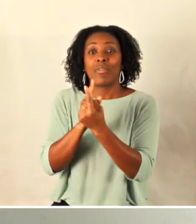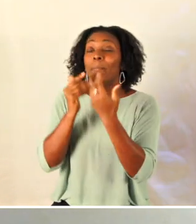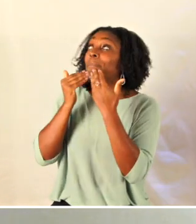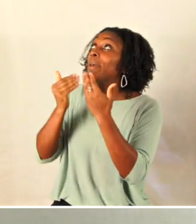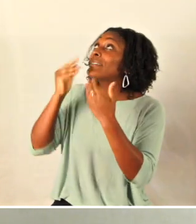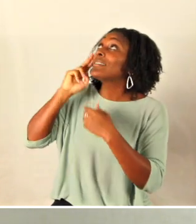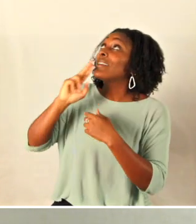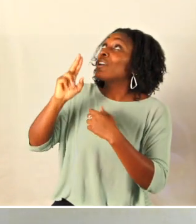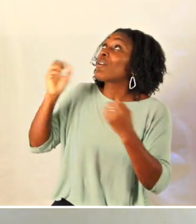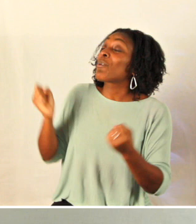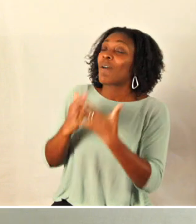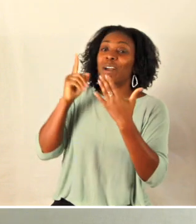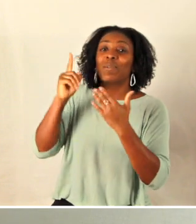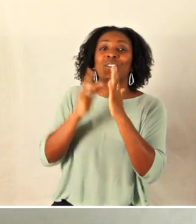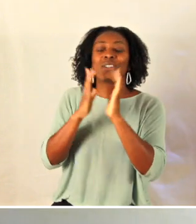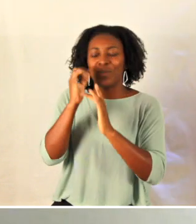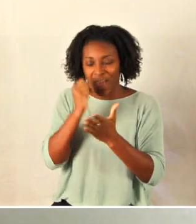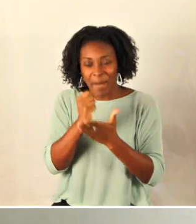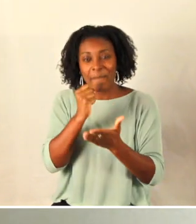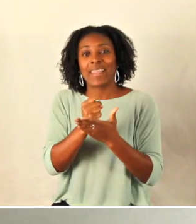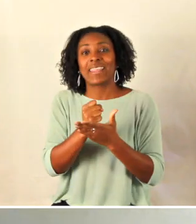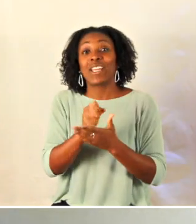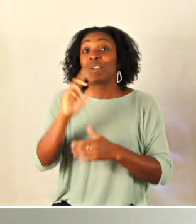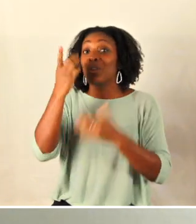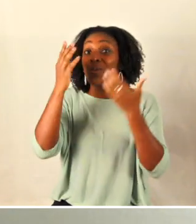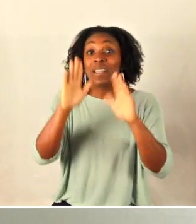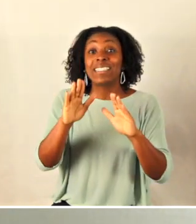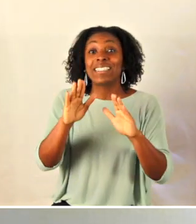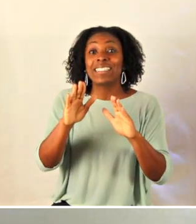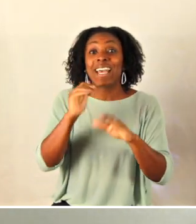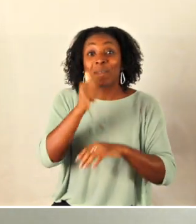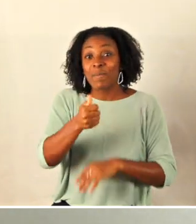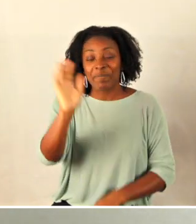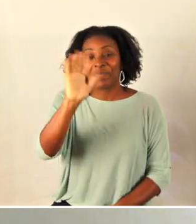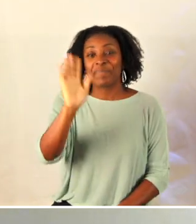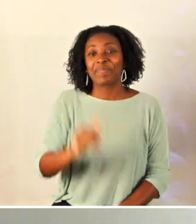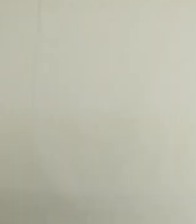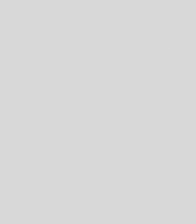Gloire à toi, Jésus. Amen. Que Dieu vous bénisse et on se retrouve demain.